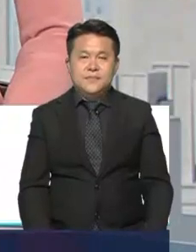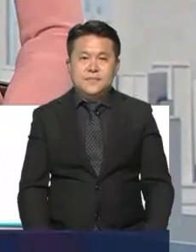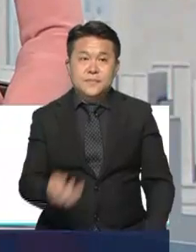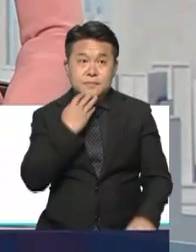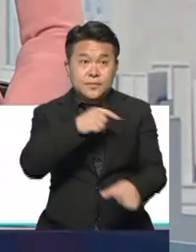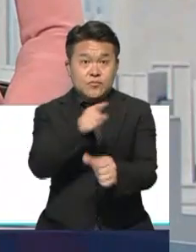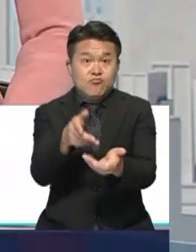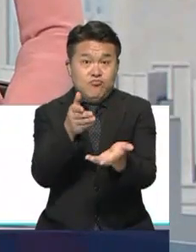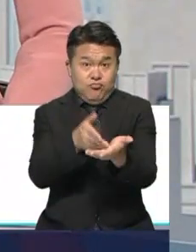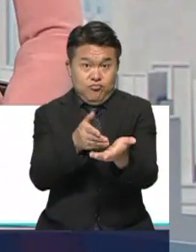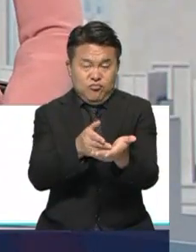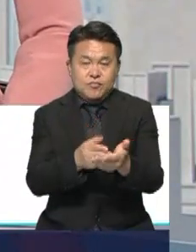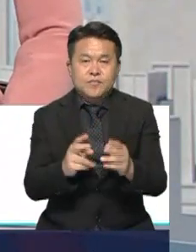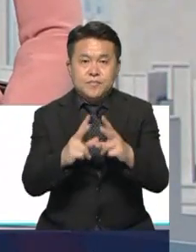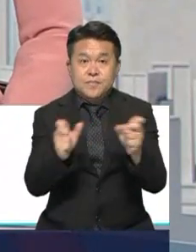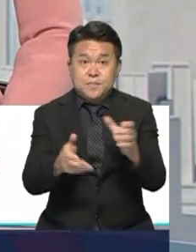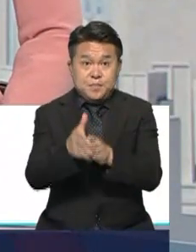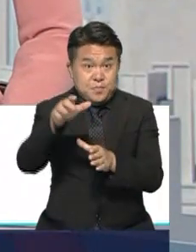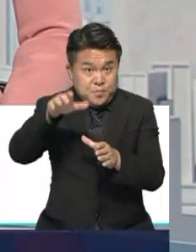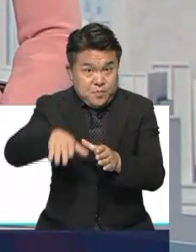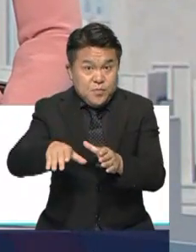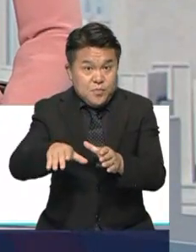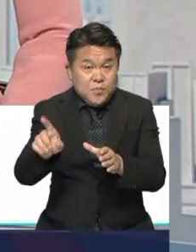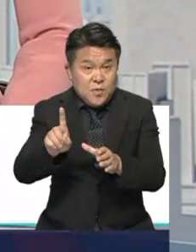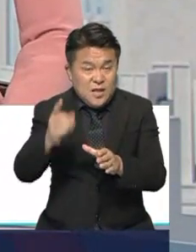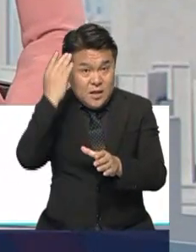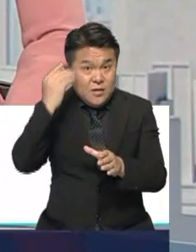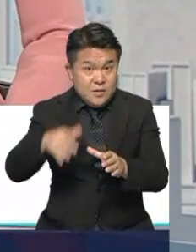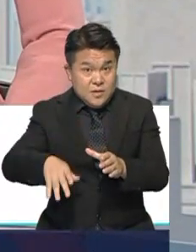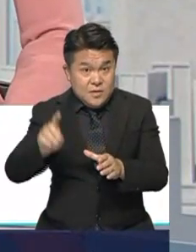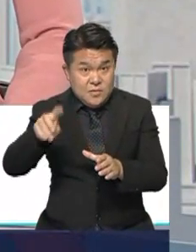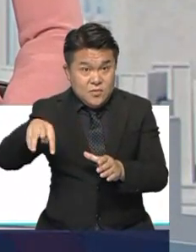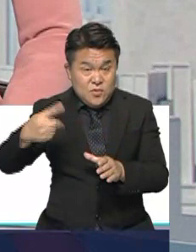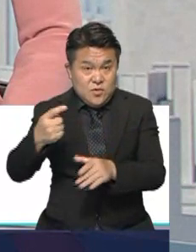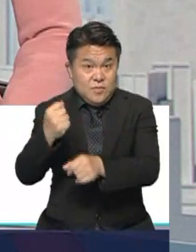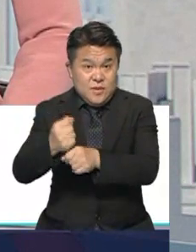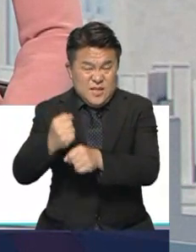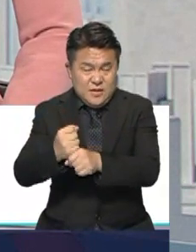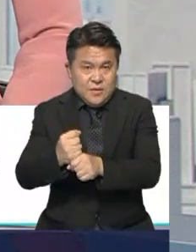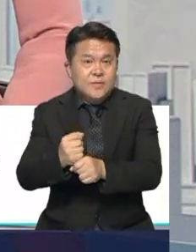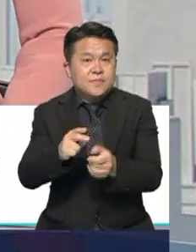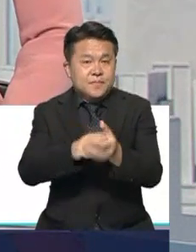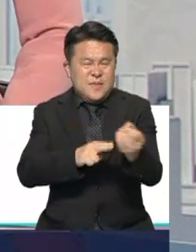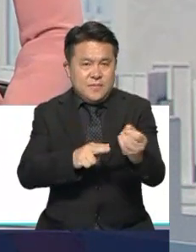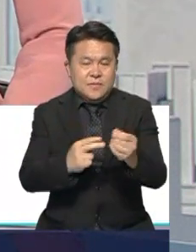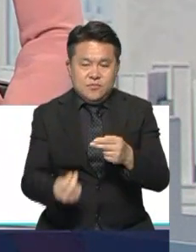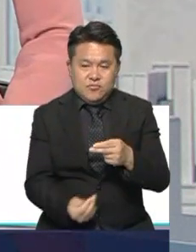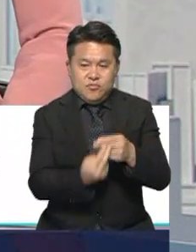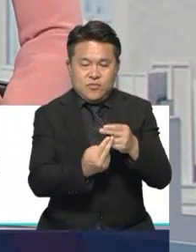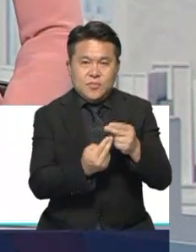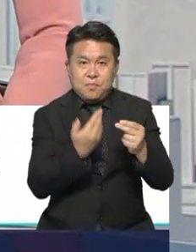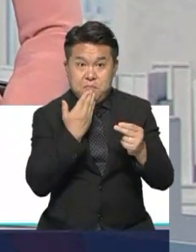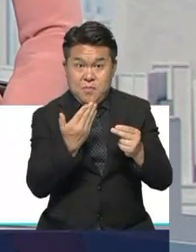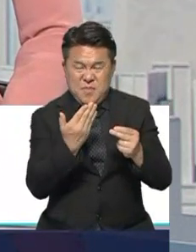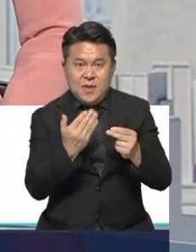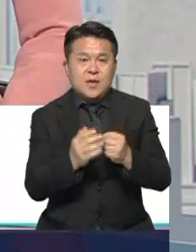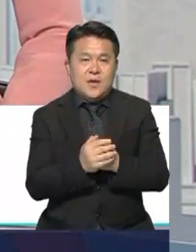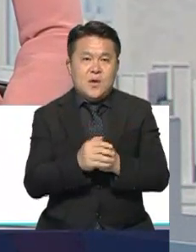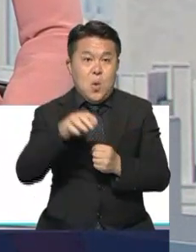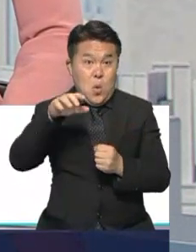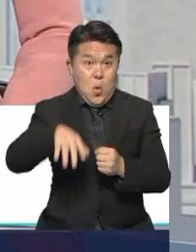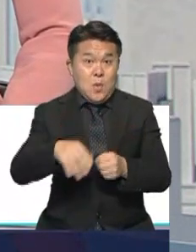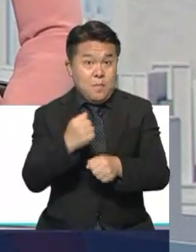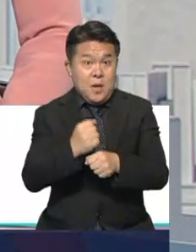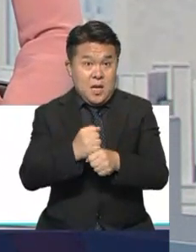이어서 수도권 소식입니다. 네, 오늘은 성남시에 국내 최초로 수소를 생산, 유통, 충전할 수 있는 원스톱